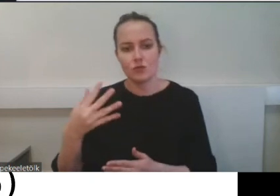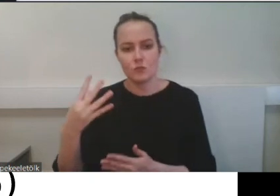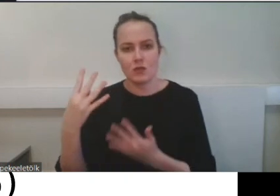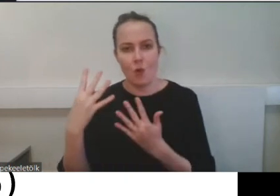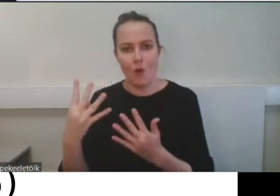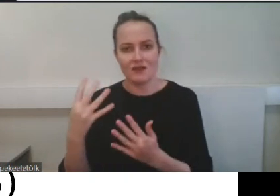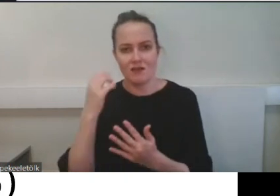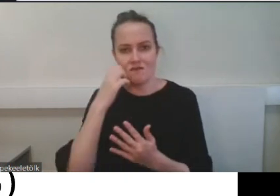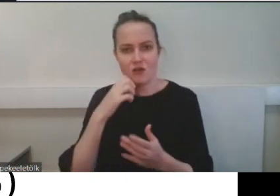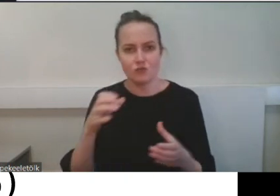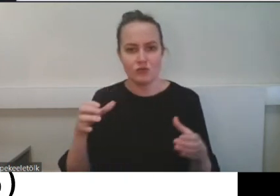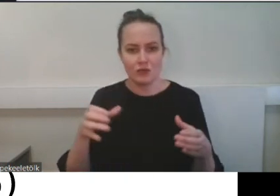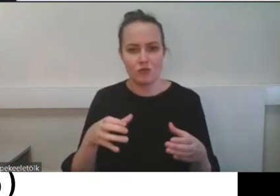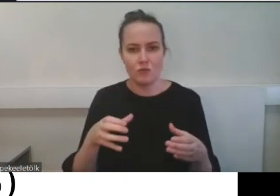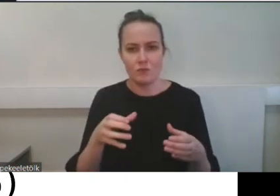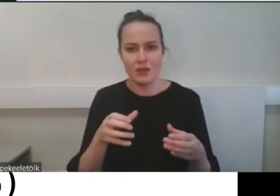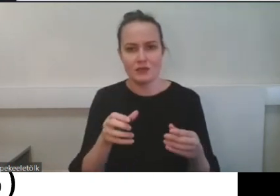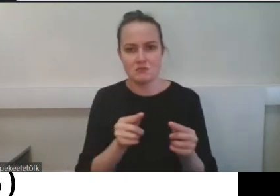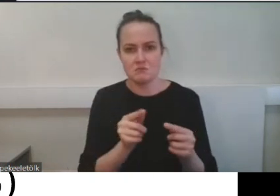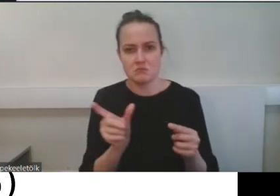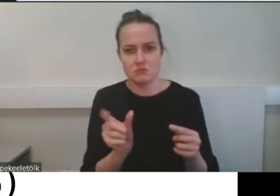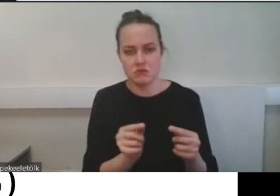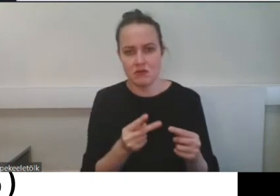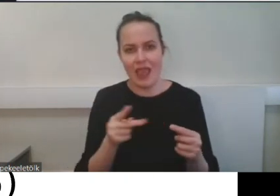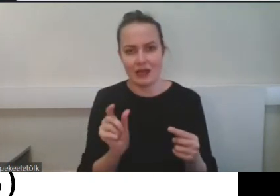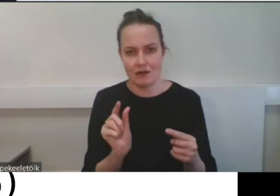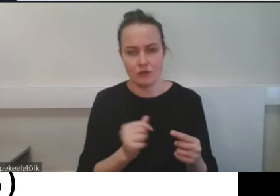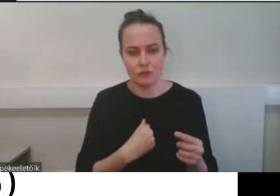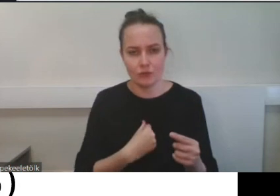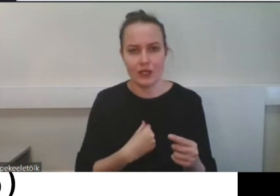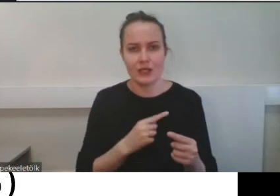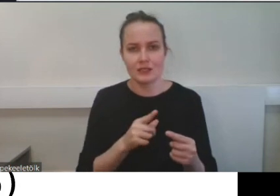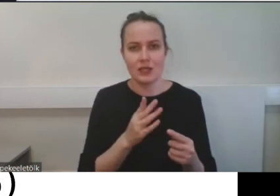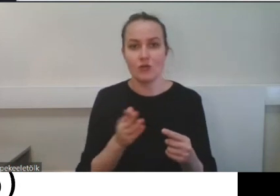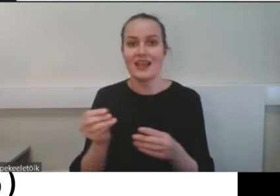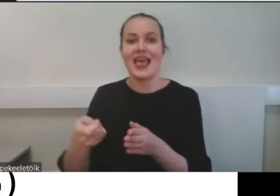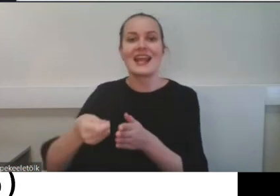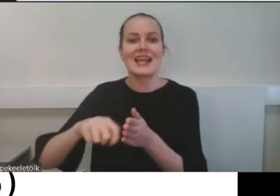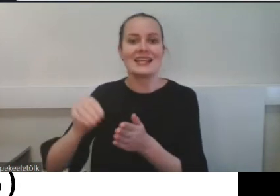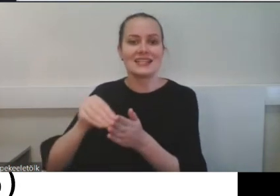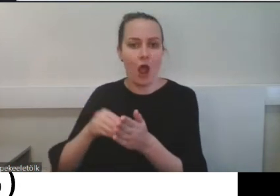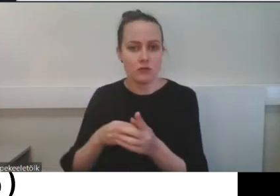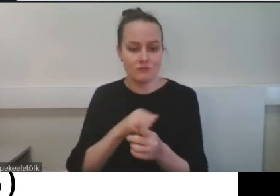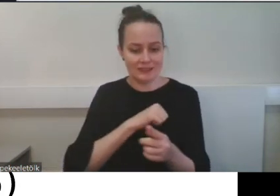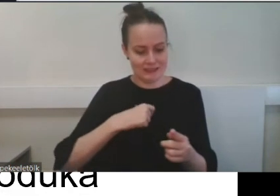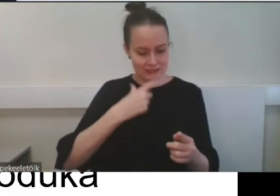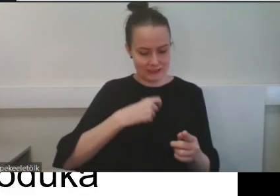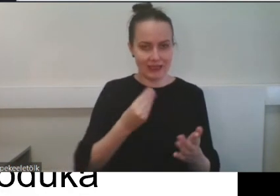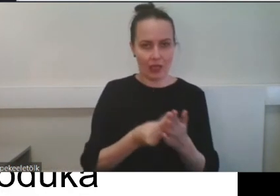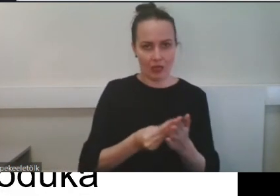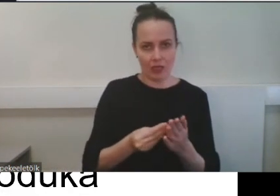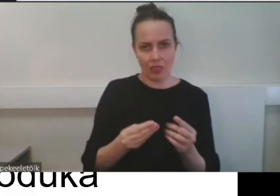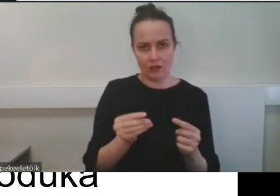riskiga ja 37% mõõduka riskiga iseseisva toimetuleku rühmas. Nii et siin on sellised hästi